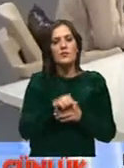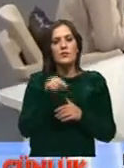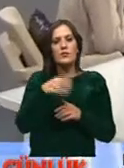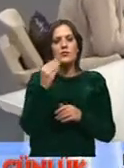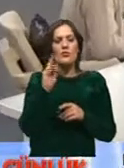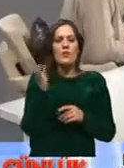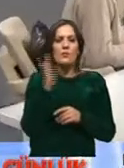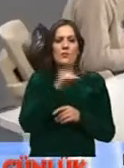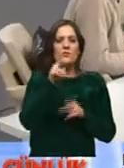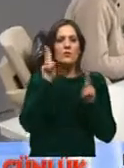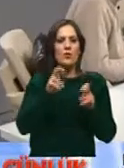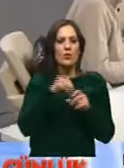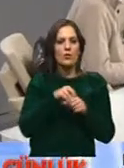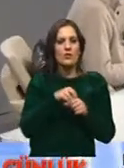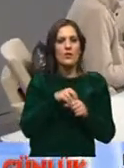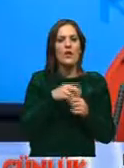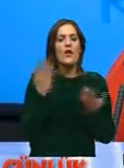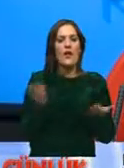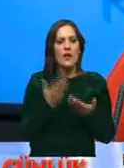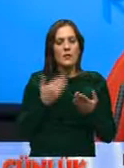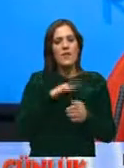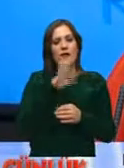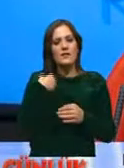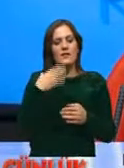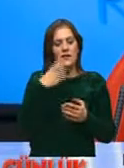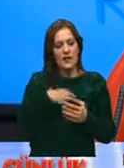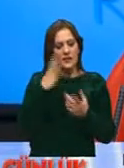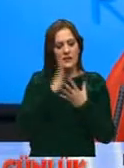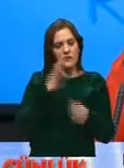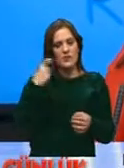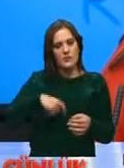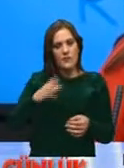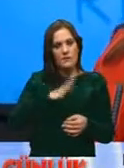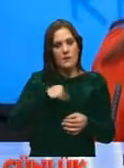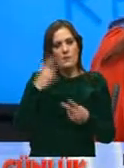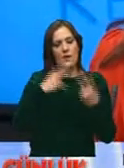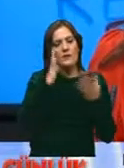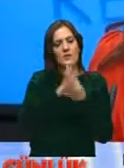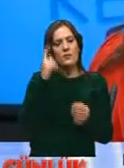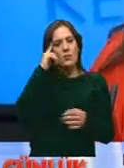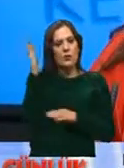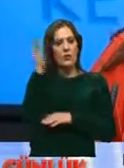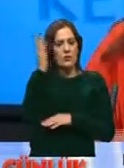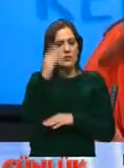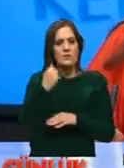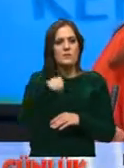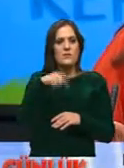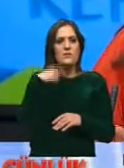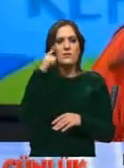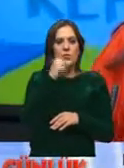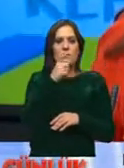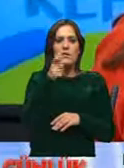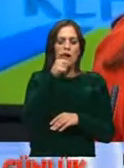Bu çok değişik bir konu. Yani elbette herkesin kişisel bir özelliği vardır. Bazı insanların boyu daha uzundur. İşte bizim